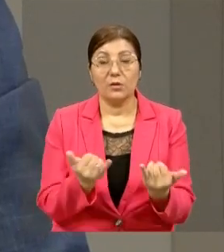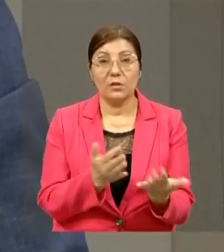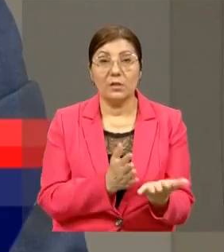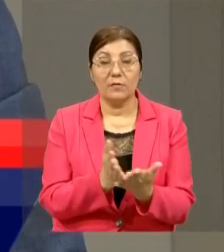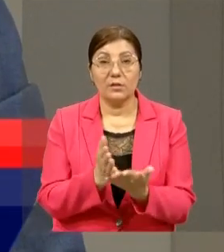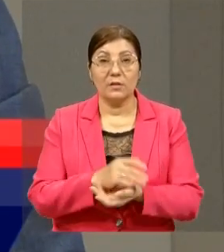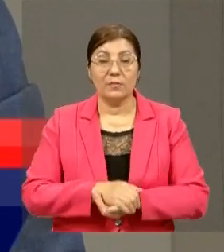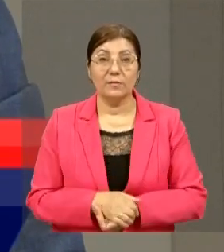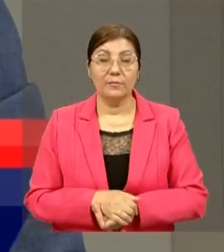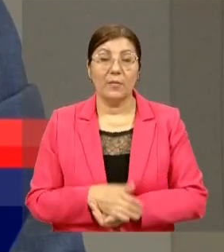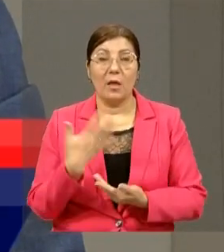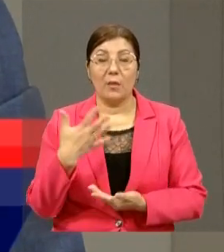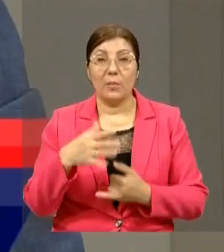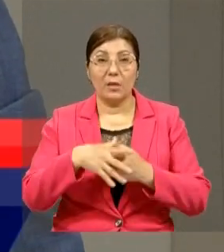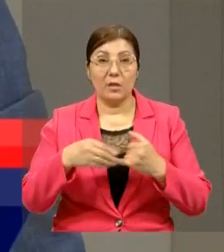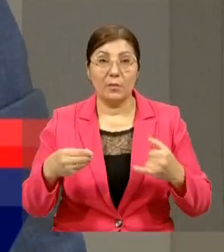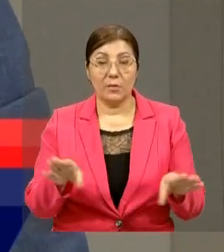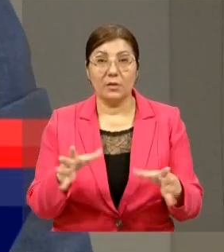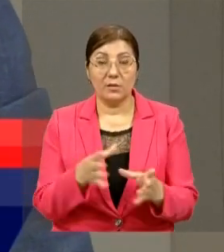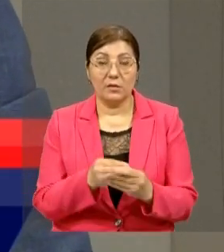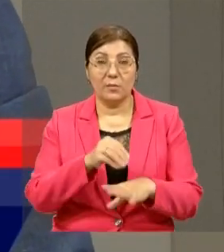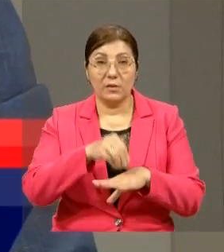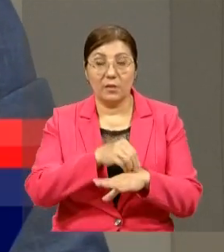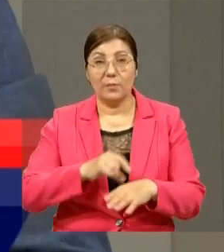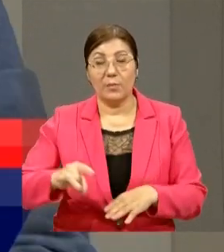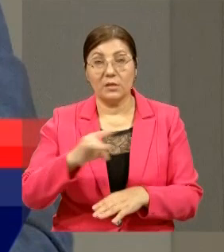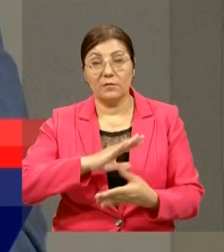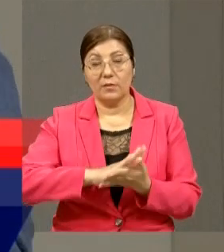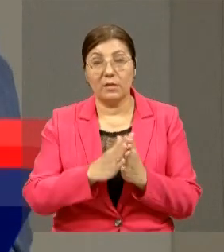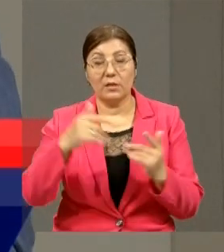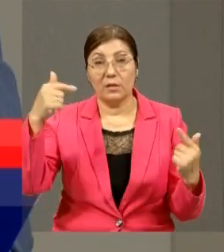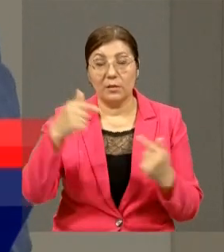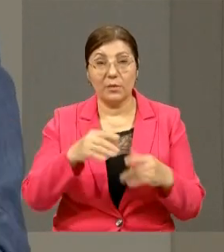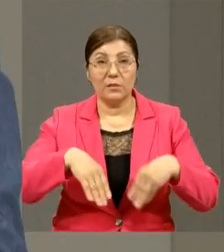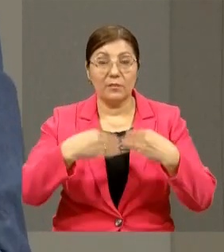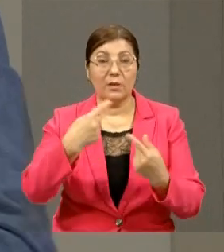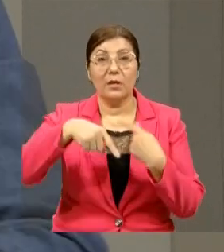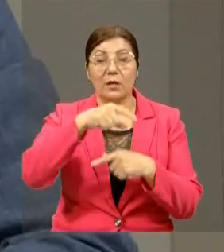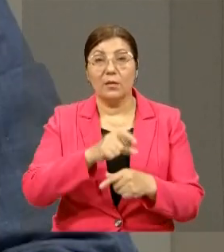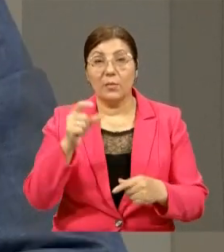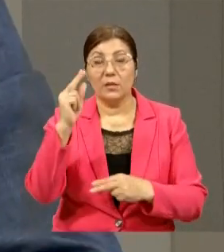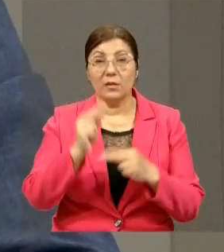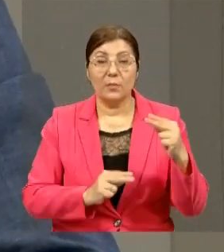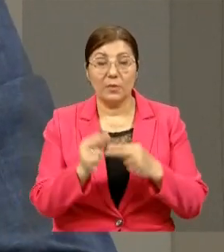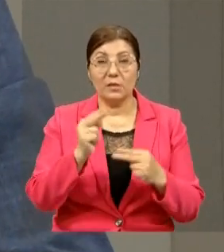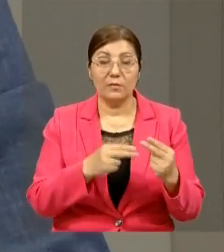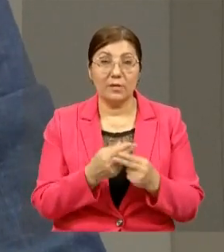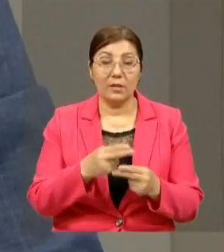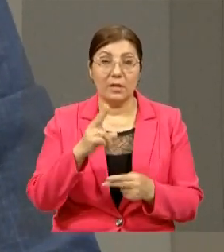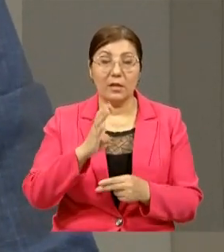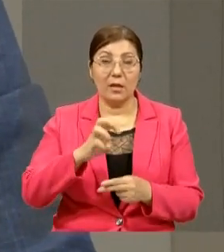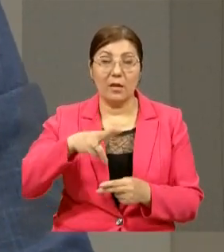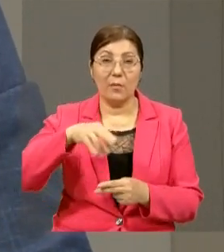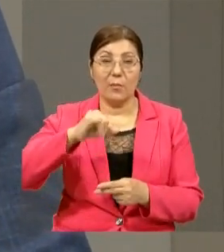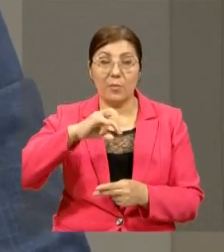сервиса пять земельных участков совместно с акимата районов по договору с казавтожол переданы предпринимателям под строительство кемпингов и автозаправочных